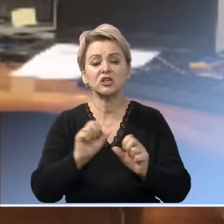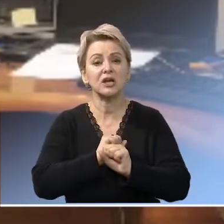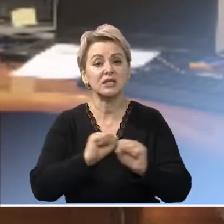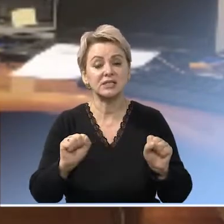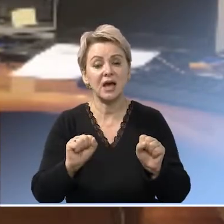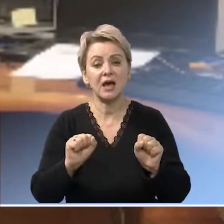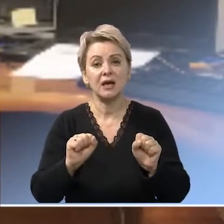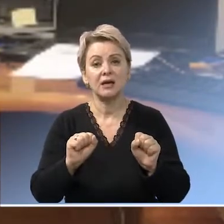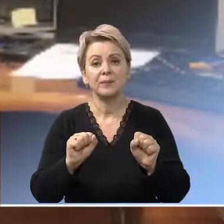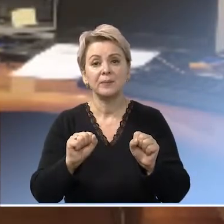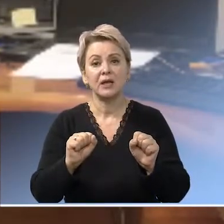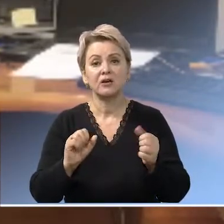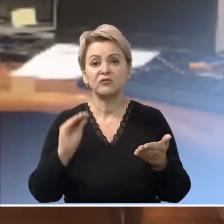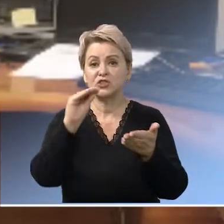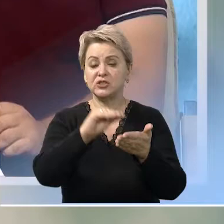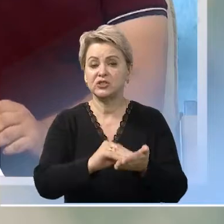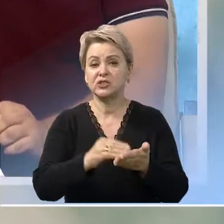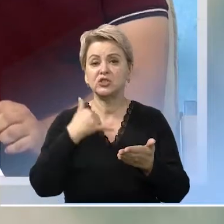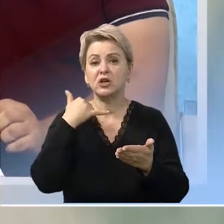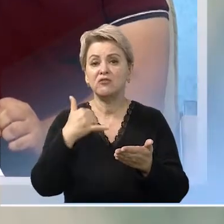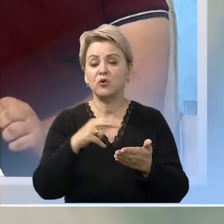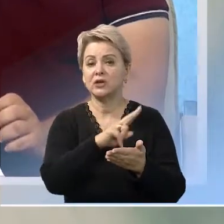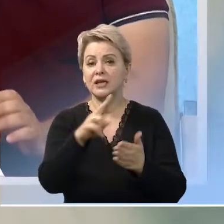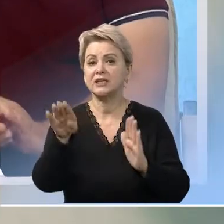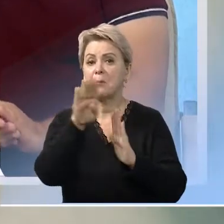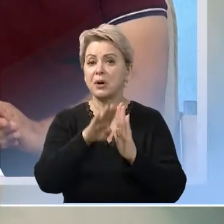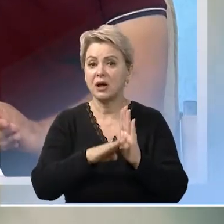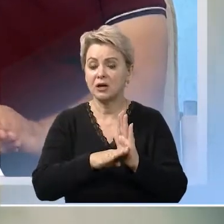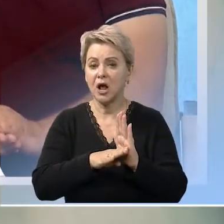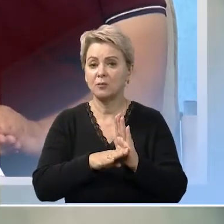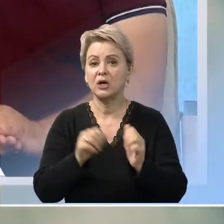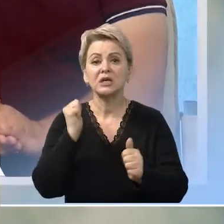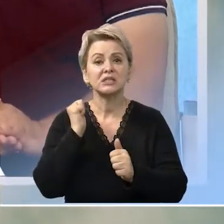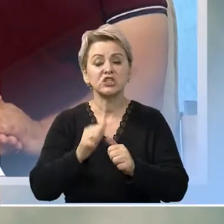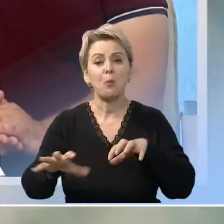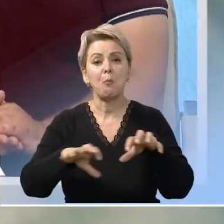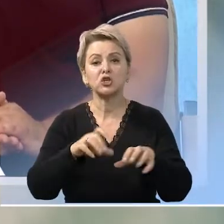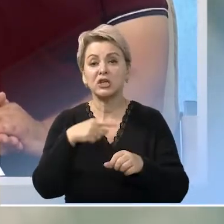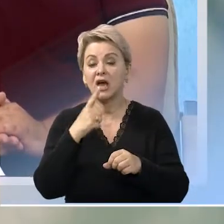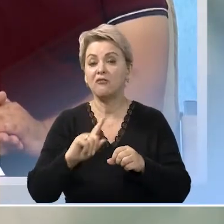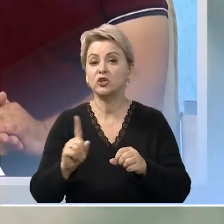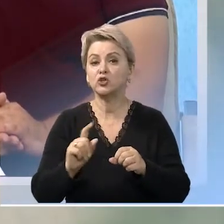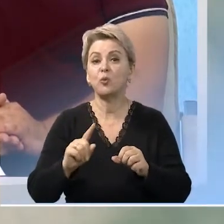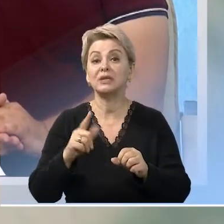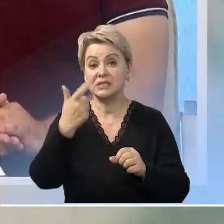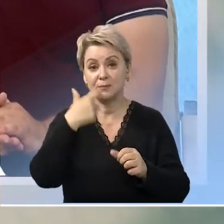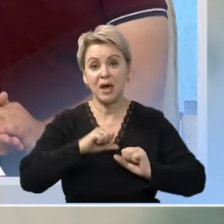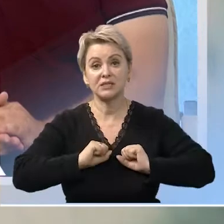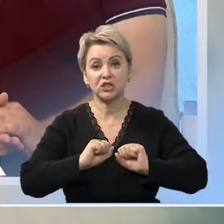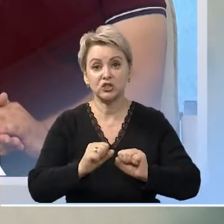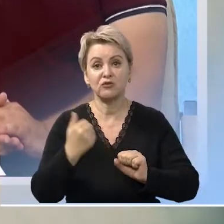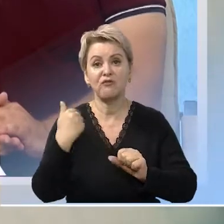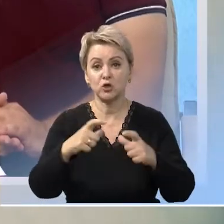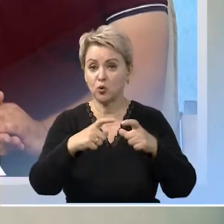коем случае нельзя закачивать в телефон какие-либо программы. Зачастую мошенники говорят о том, чтобы